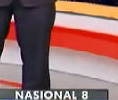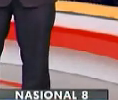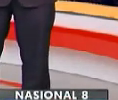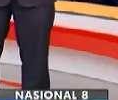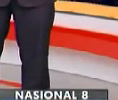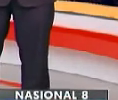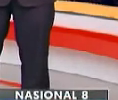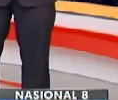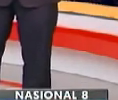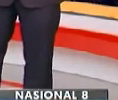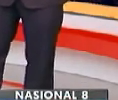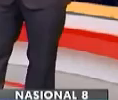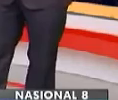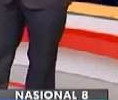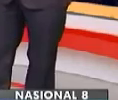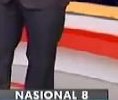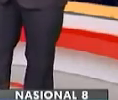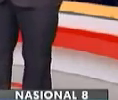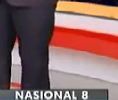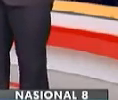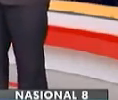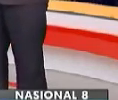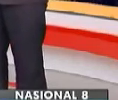tema sehati sejiwa.